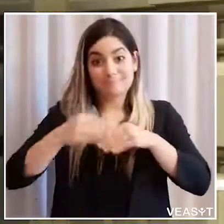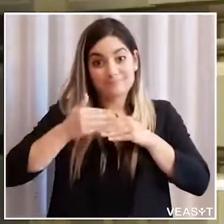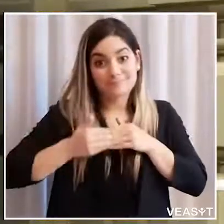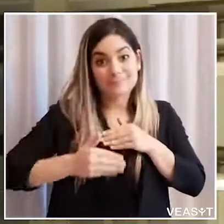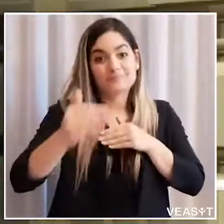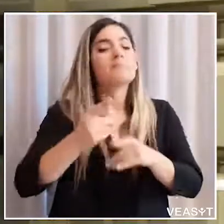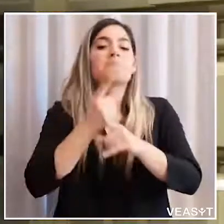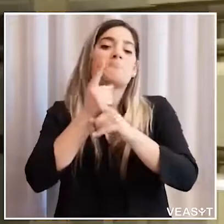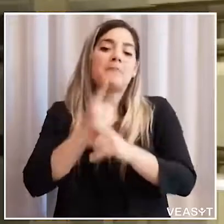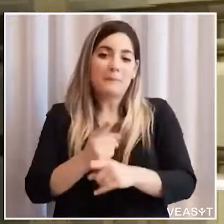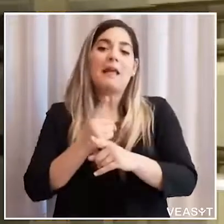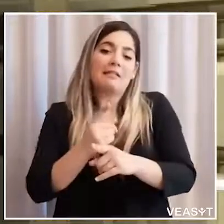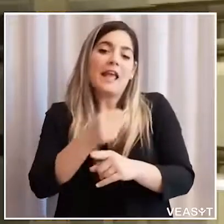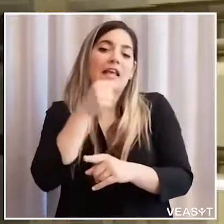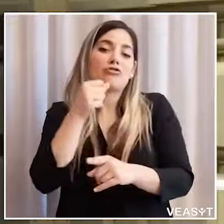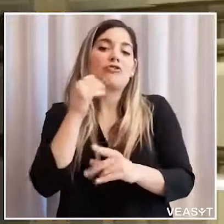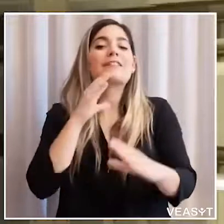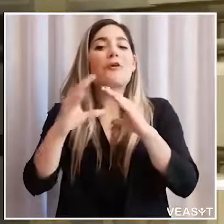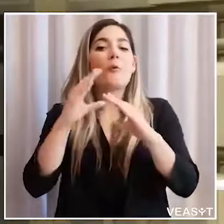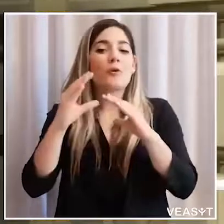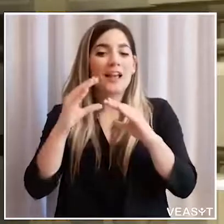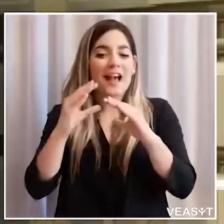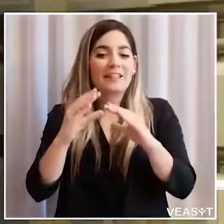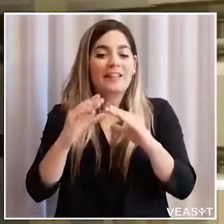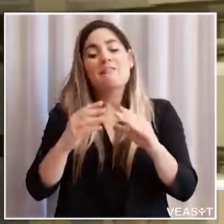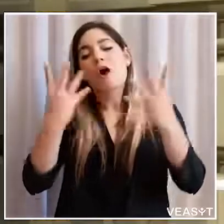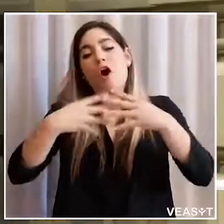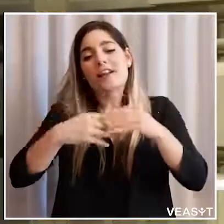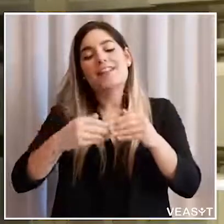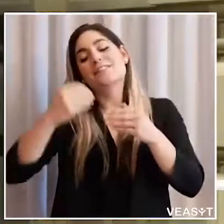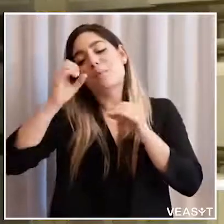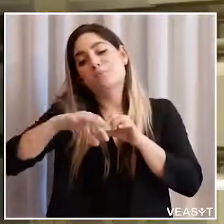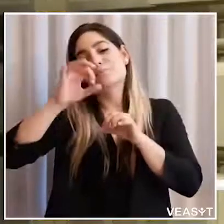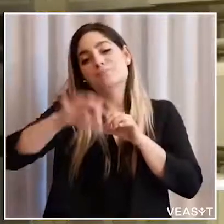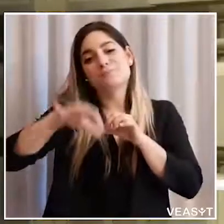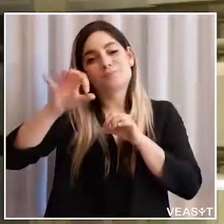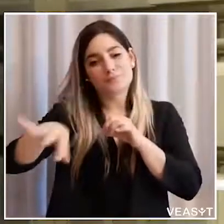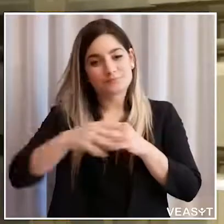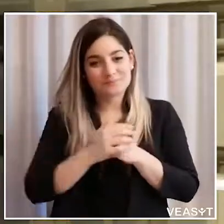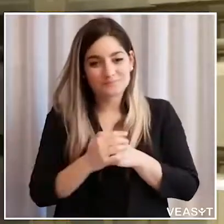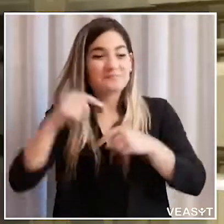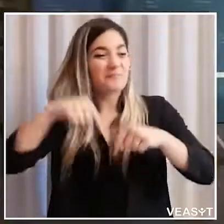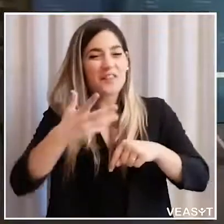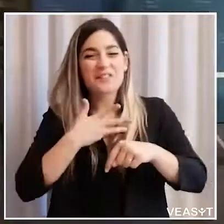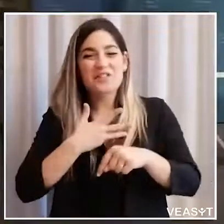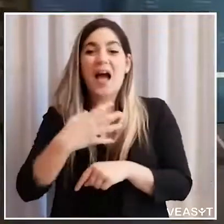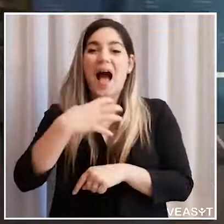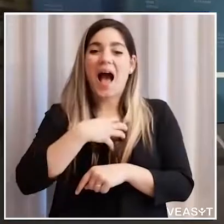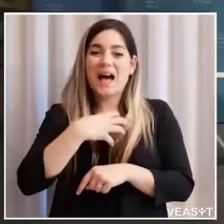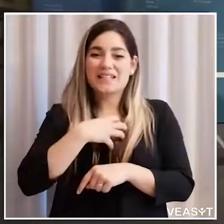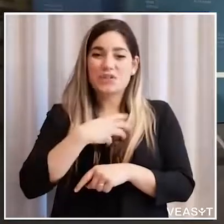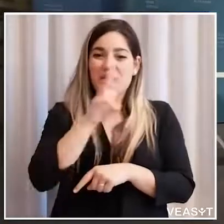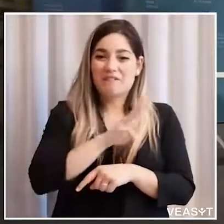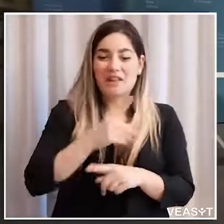comunicative che si vede inizieranno nel corso dell'incontro odierno al quale prendono parte il presidente della provincia arno kompatscher e